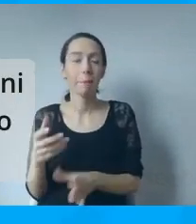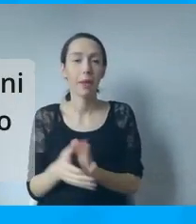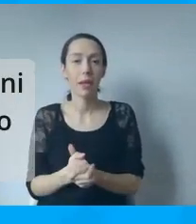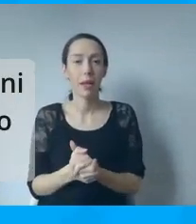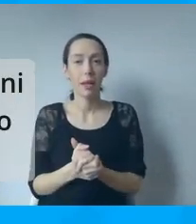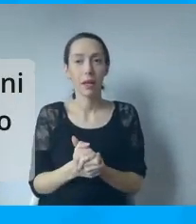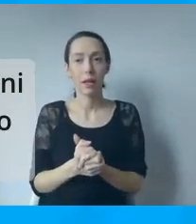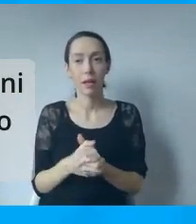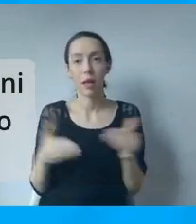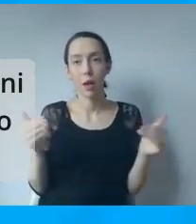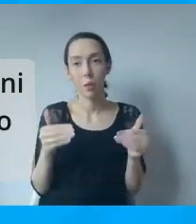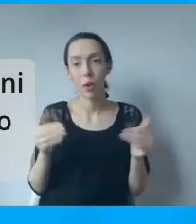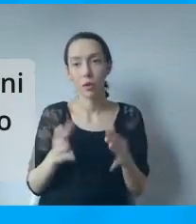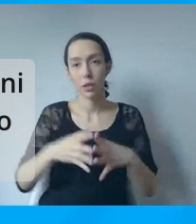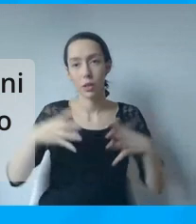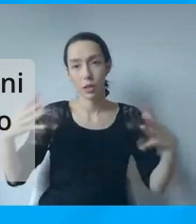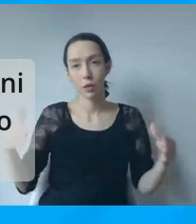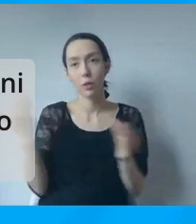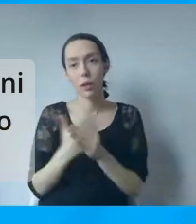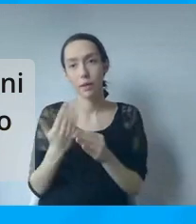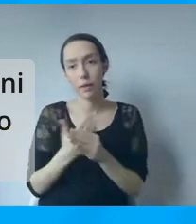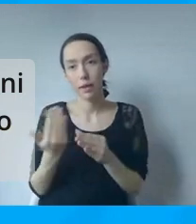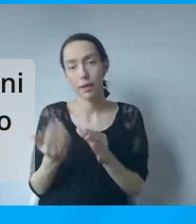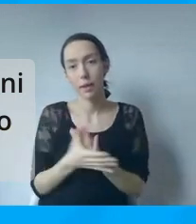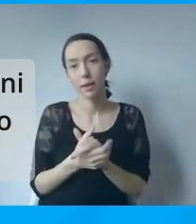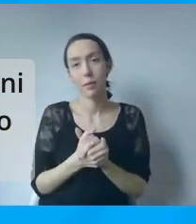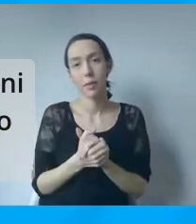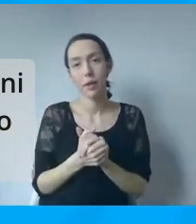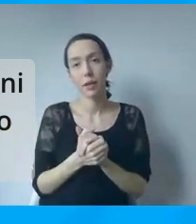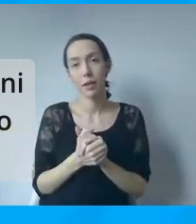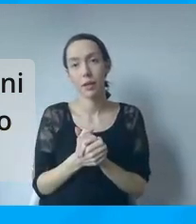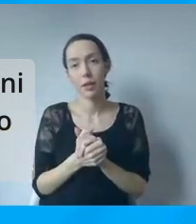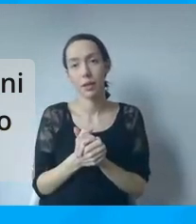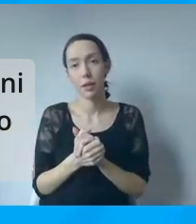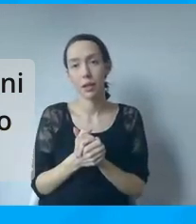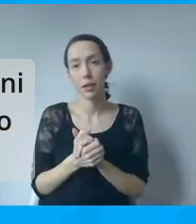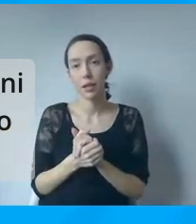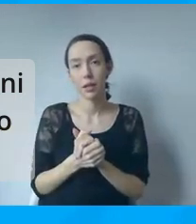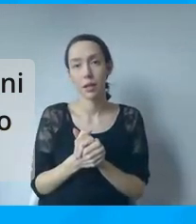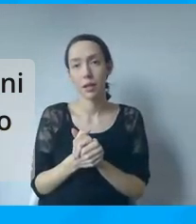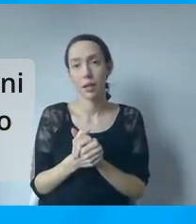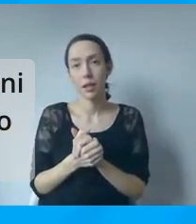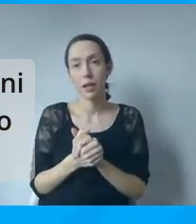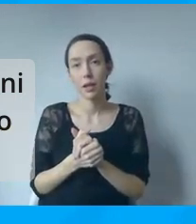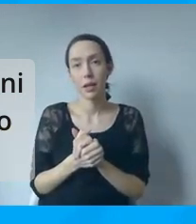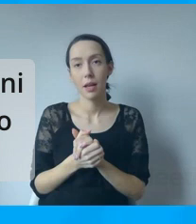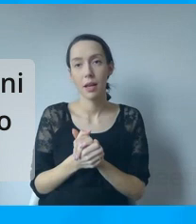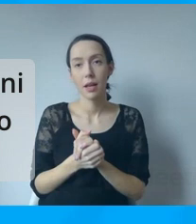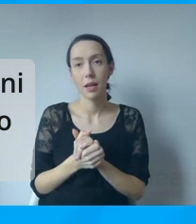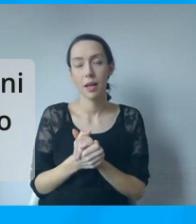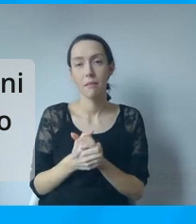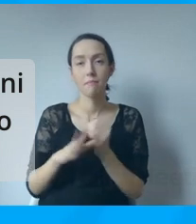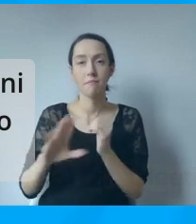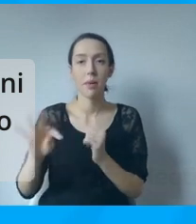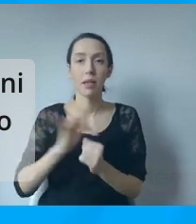tutaj duże firmy, bo wiem, że i Capgemini ma na przykład też swój cały dział employer brandingu